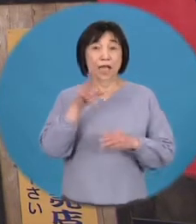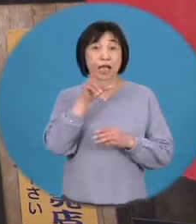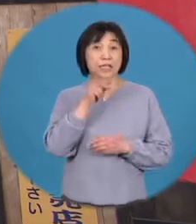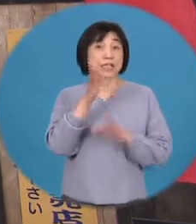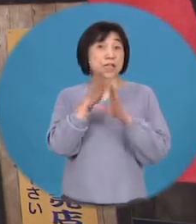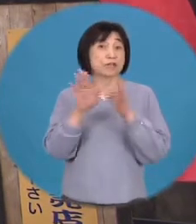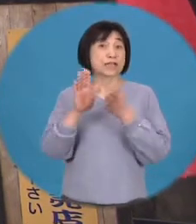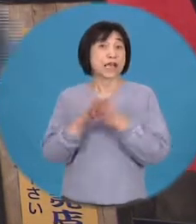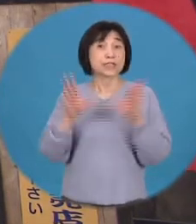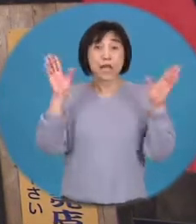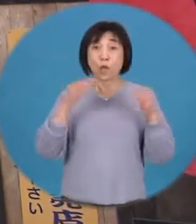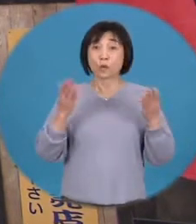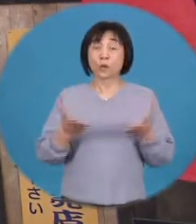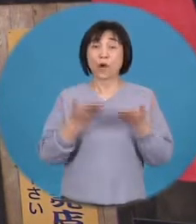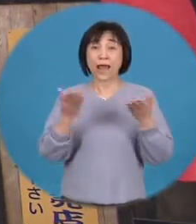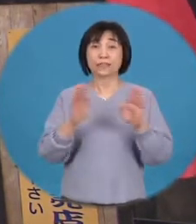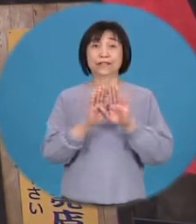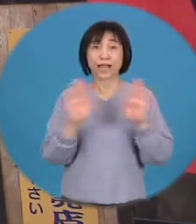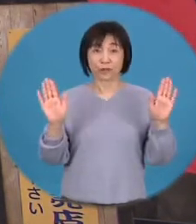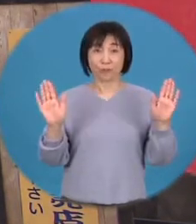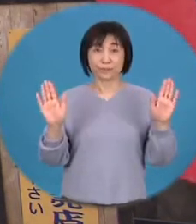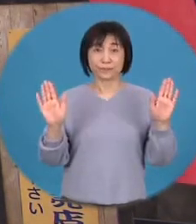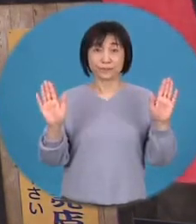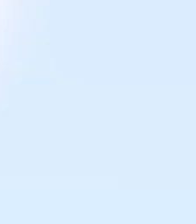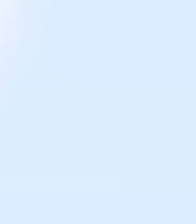岐阜県政ホットラインスタート。